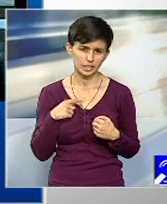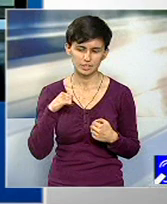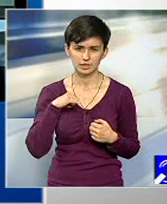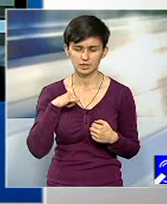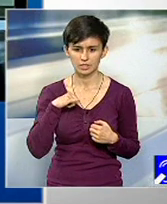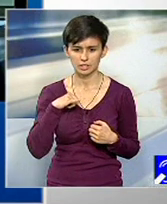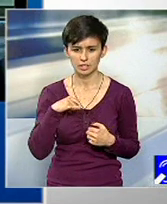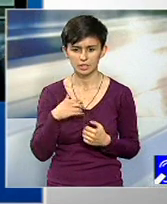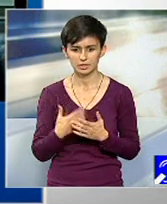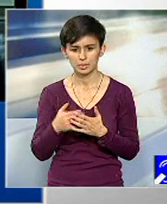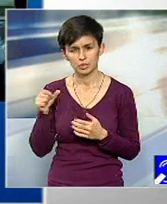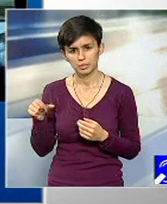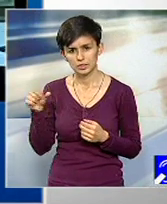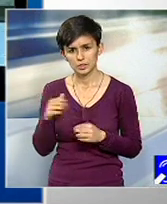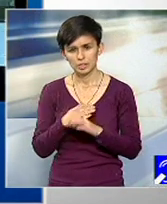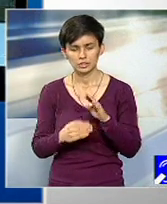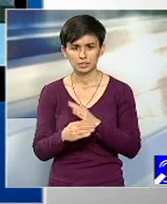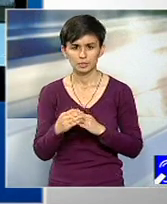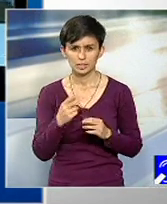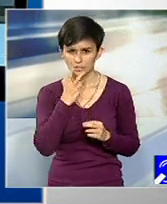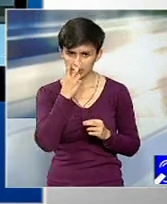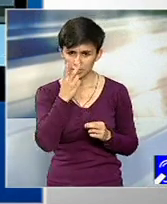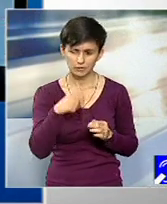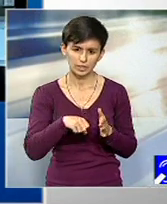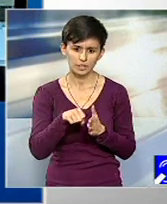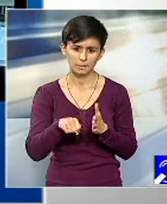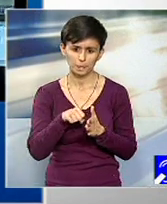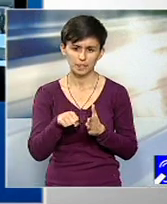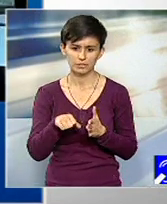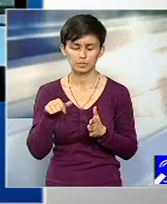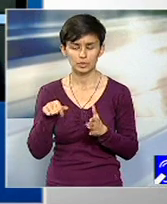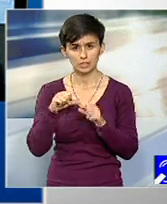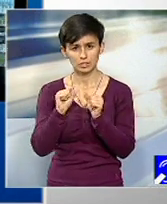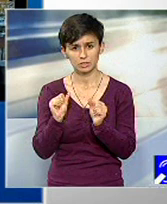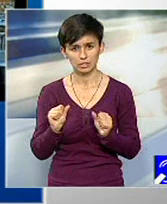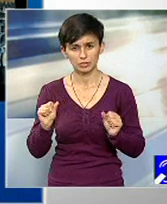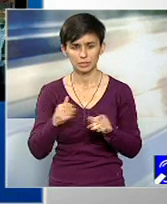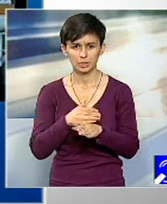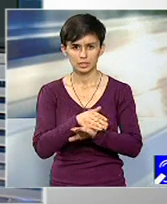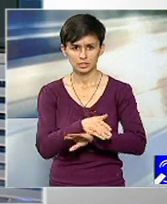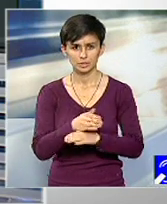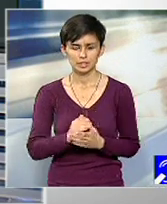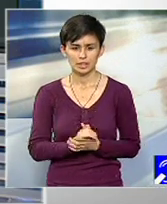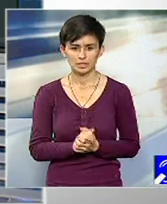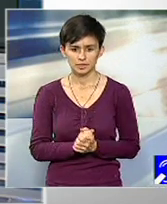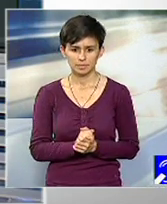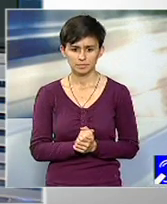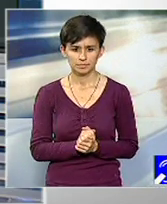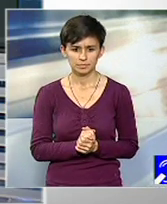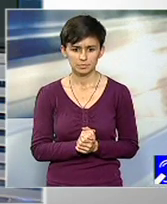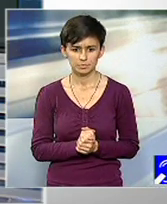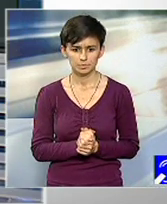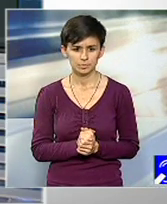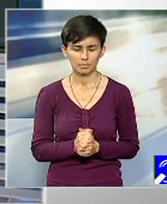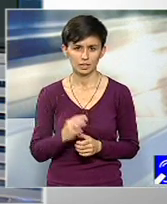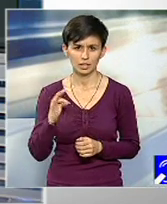partea celor cu dizabilități să urmărească pelicula în acest mod accesibilizat? Am ținând cont că până acum la TIFF